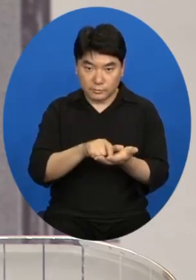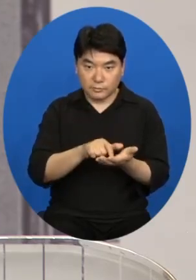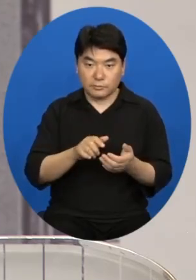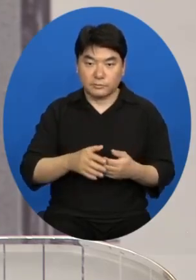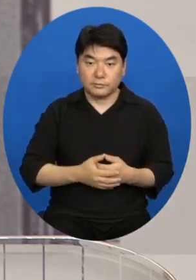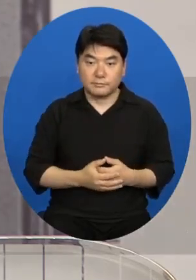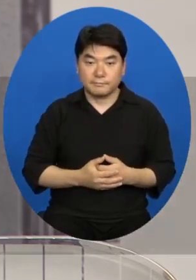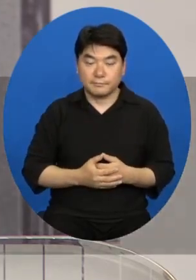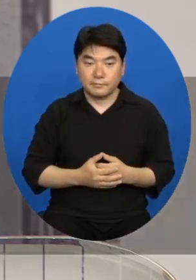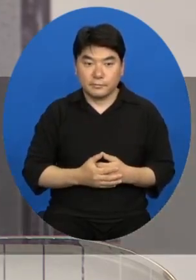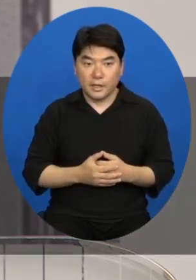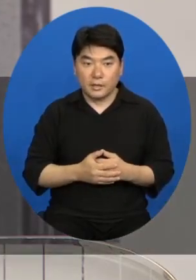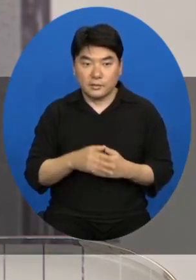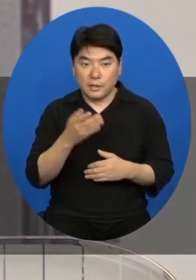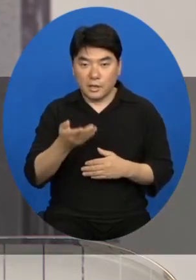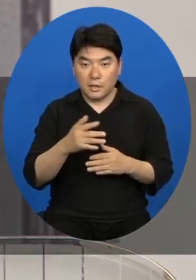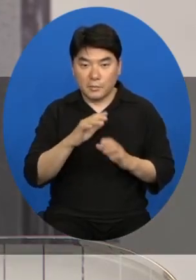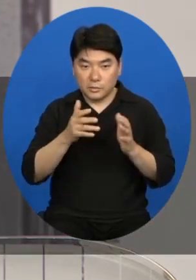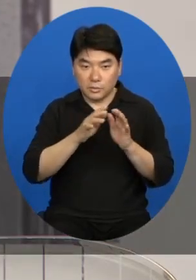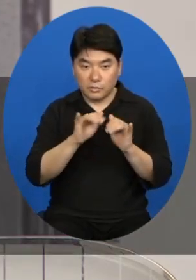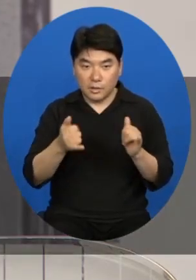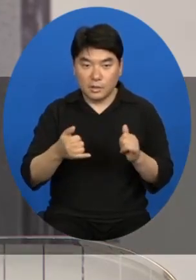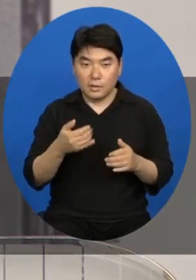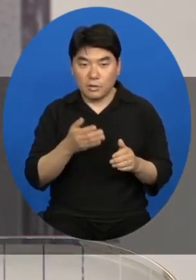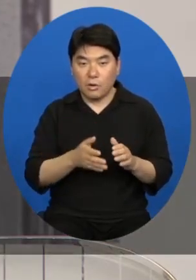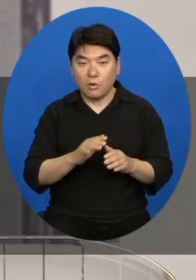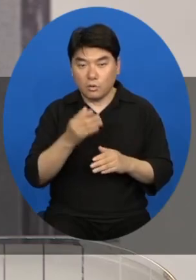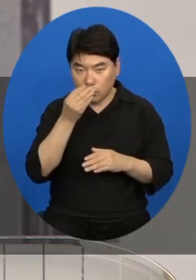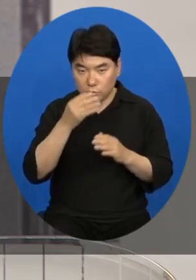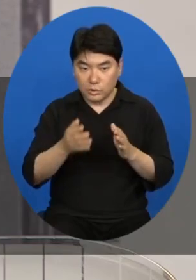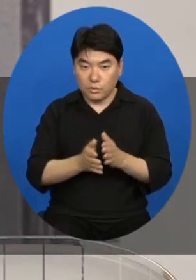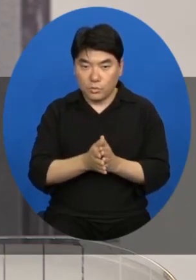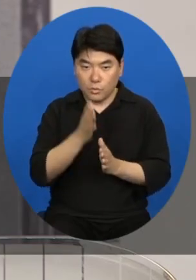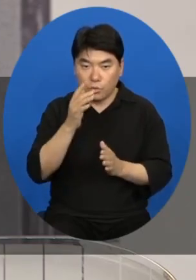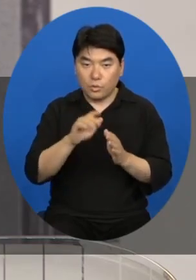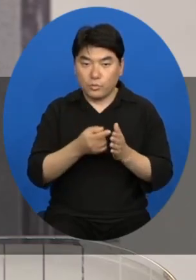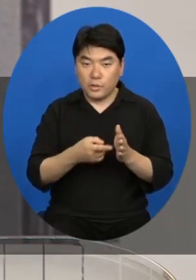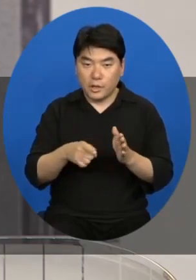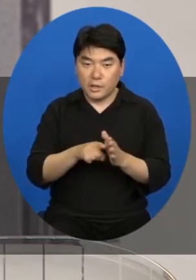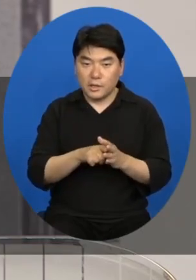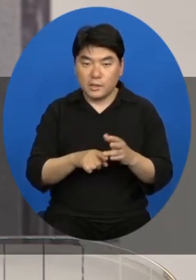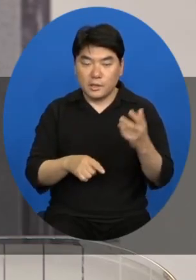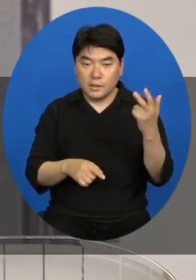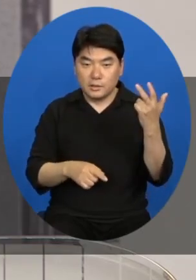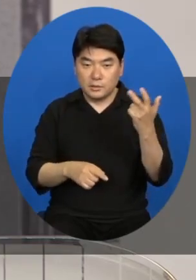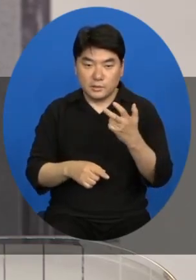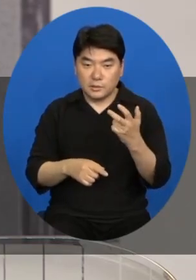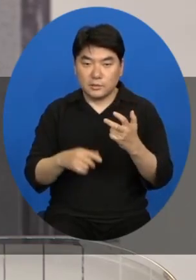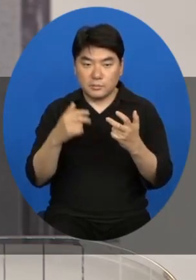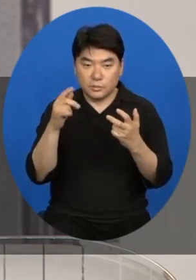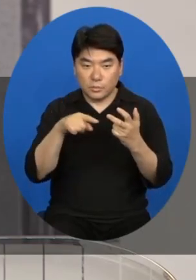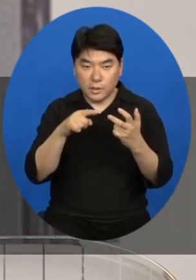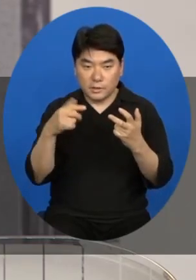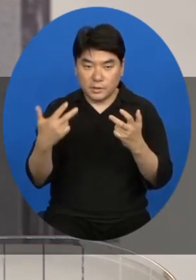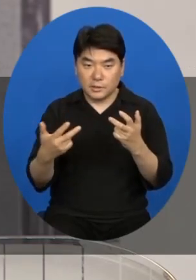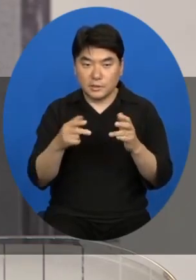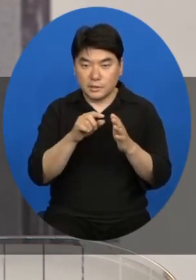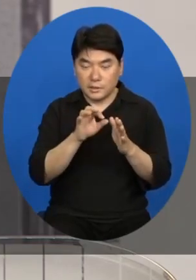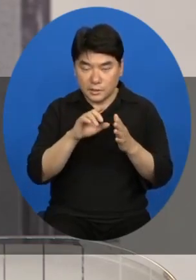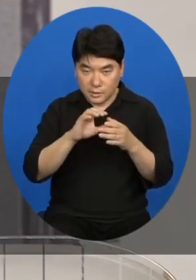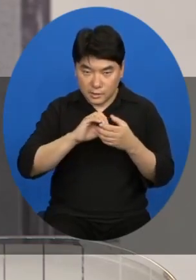개정판으로 읽어볼게요. 내 백성과 내 거룩한 성을 위하여 이른 이래를 기한으로